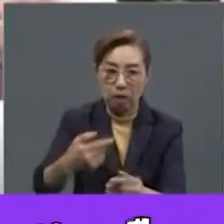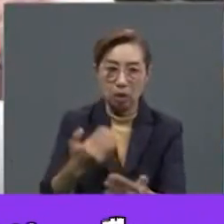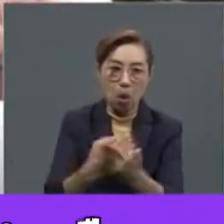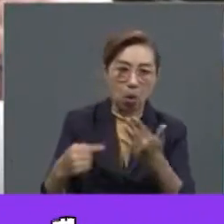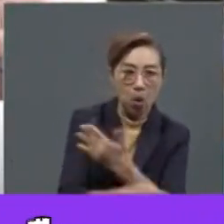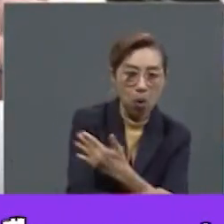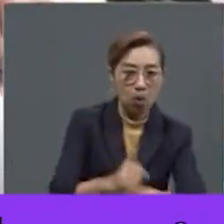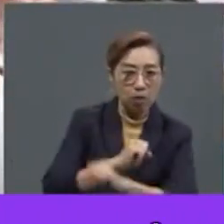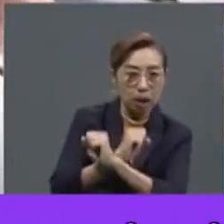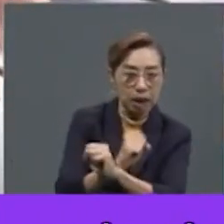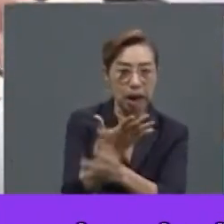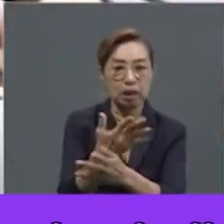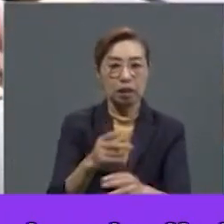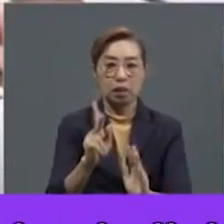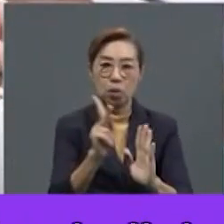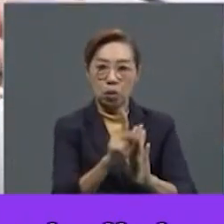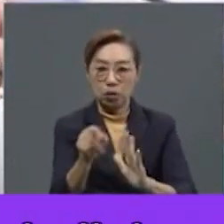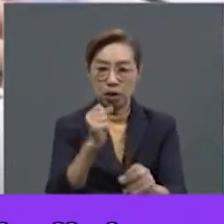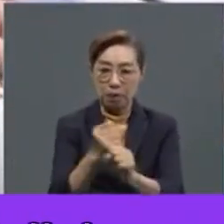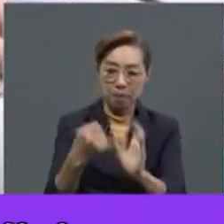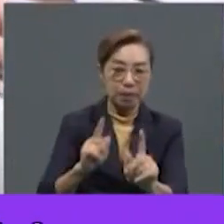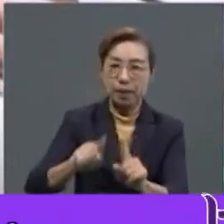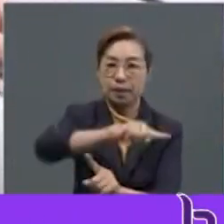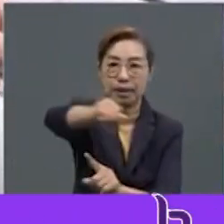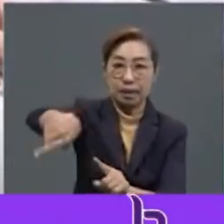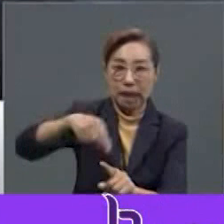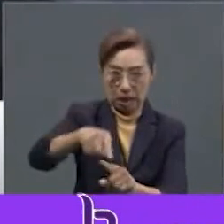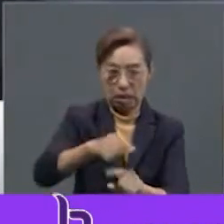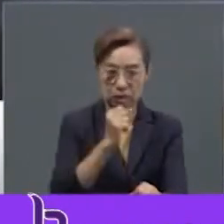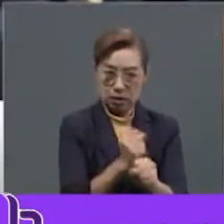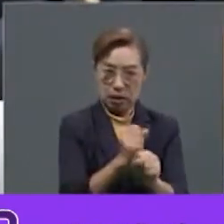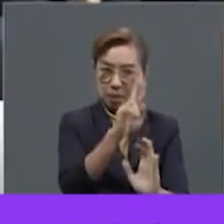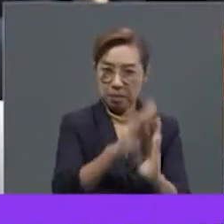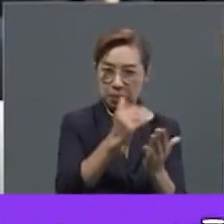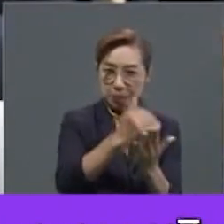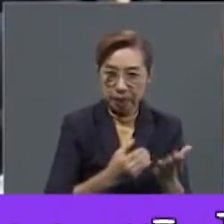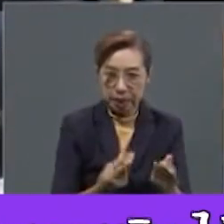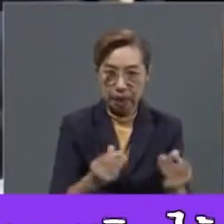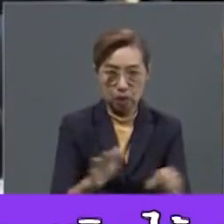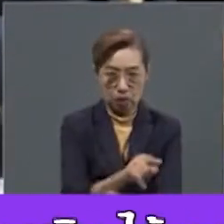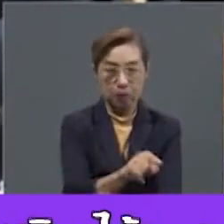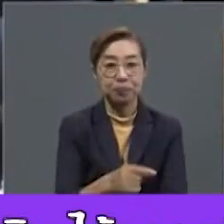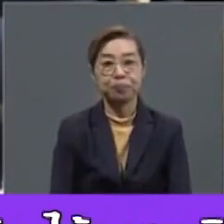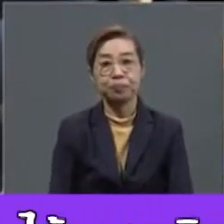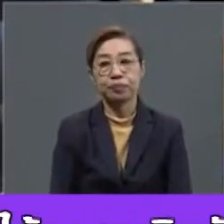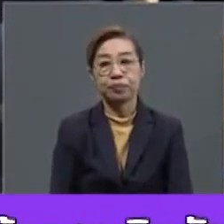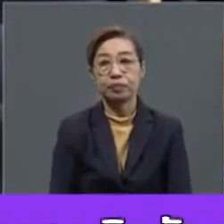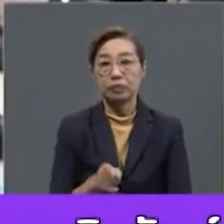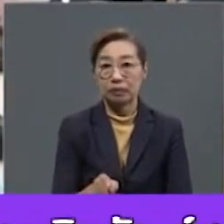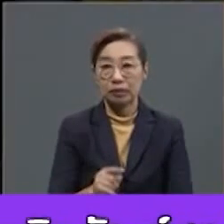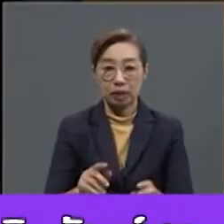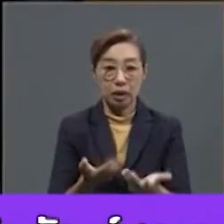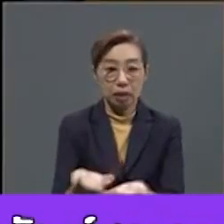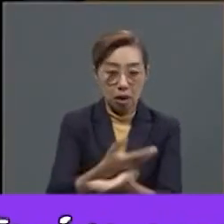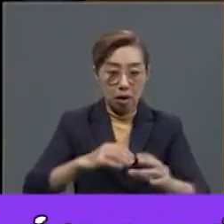รัฐมนตรีช่วยว่าการกระทรวงการคลังนายเผ่าภูมิโรจนสกุลรัฐมนตรีช่วยว่าการกระทรวงการคลังเข้าร่วมด้วยทั้ง